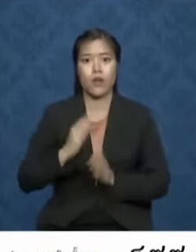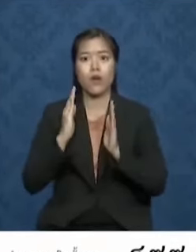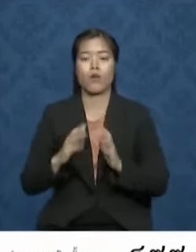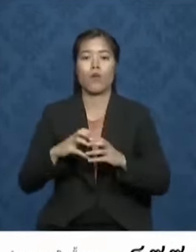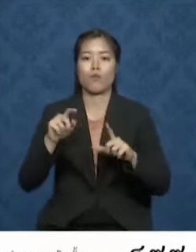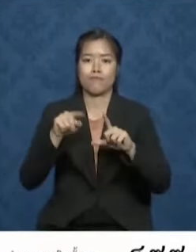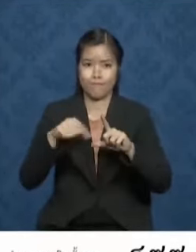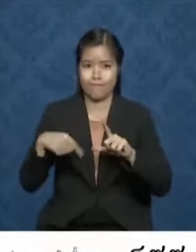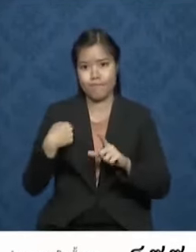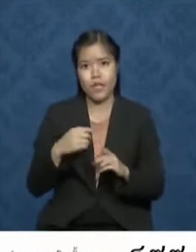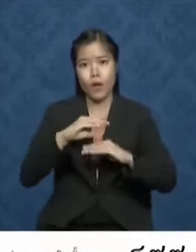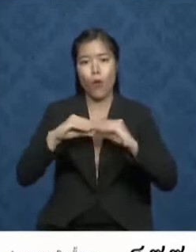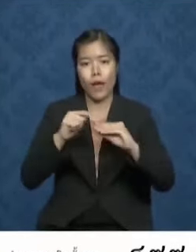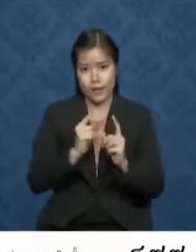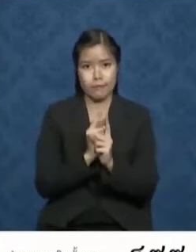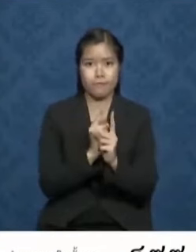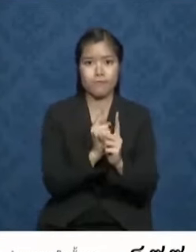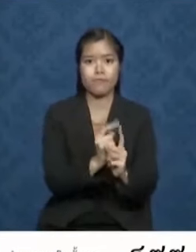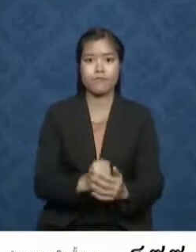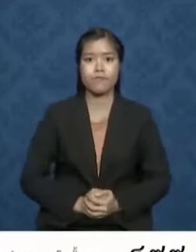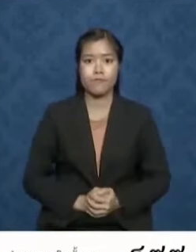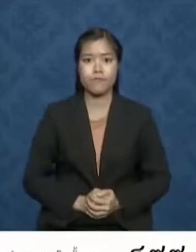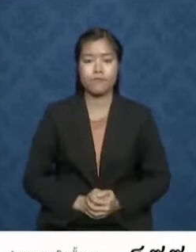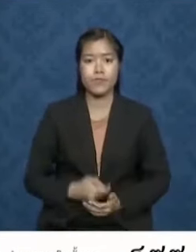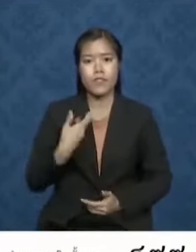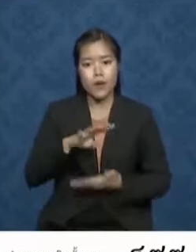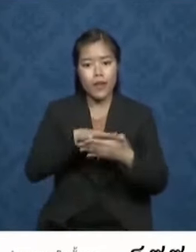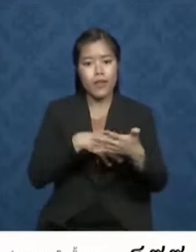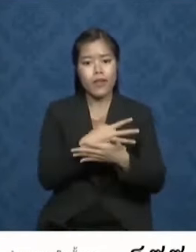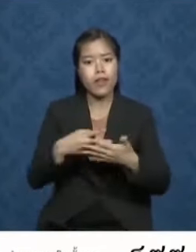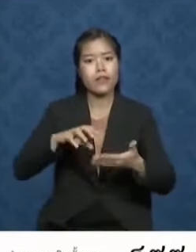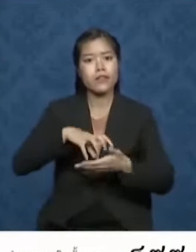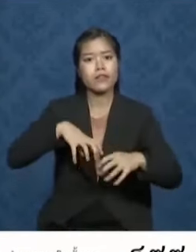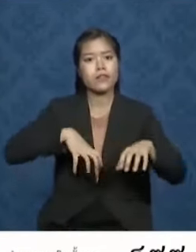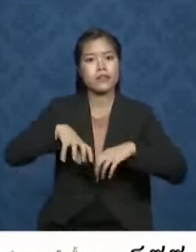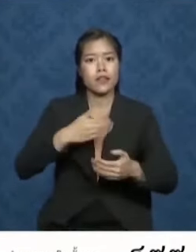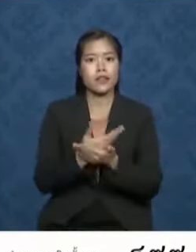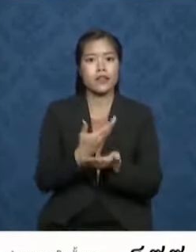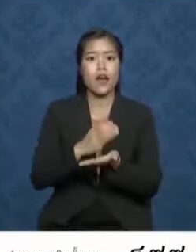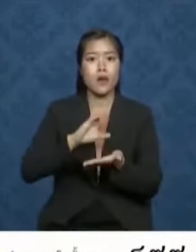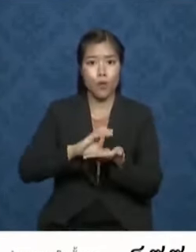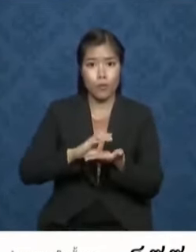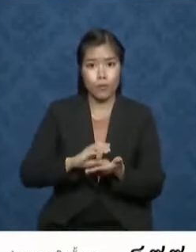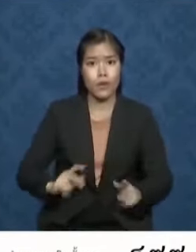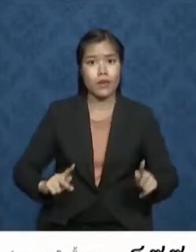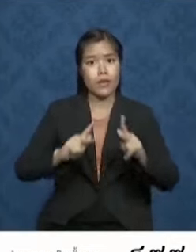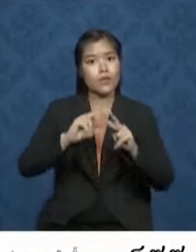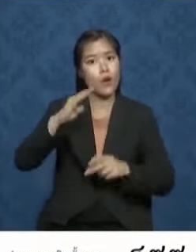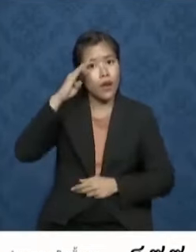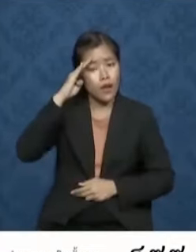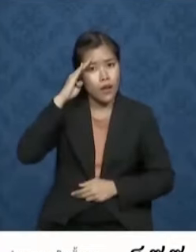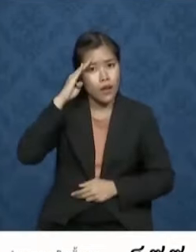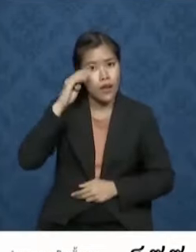เนื่องแต่วันนี้ที่ผมได้เห็นจากแผนรสร้างการจัดสรรงบประมาณในส่วนของกระทรวงกลาโหมผมตั้งคำถามครับว่าคนไทยจะ